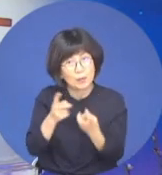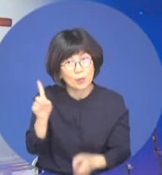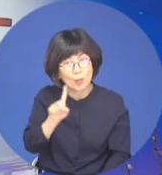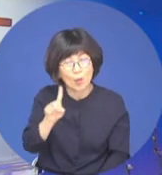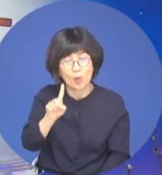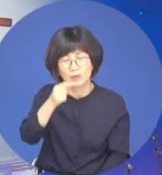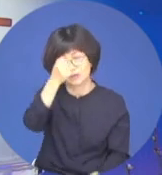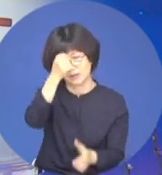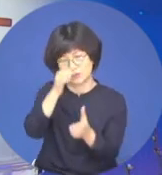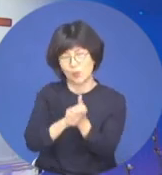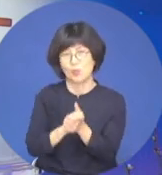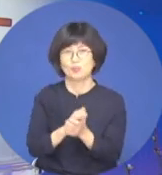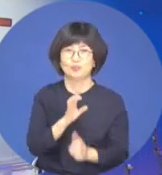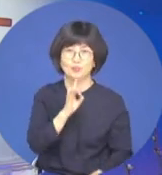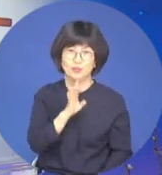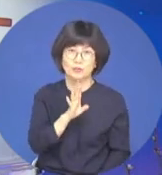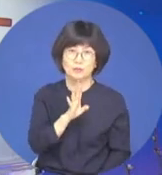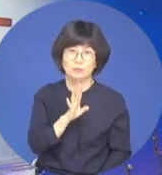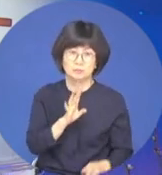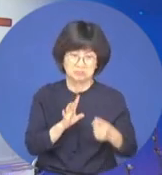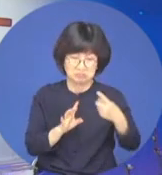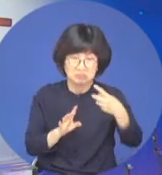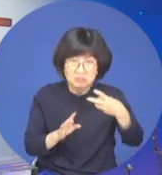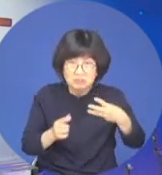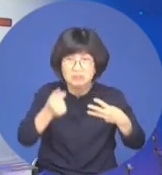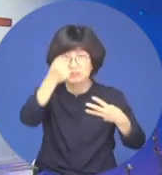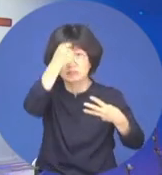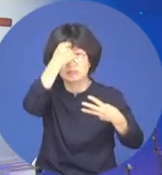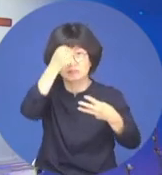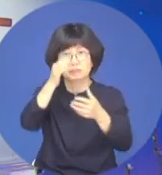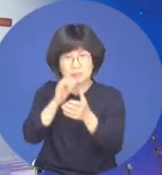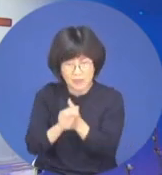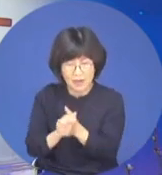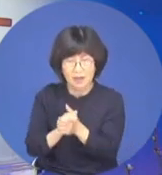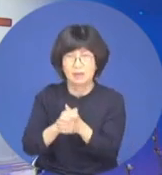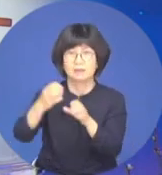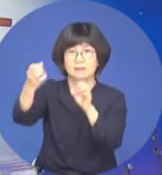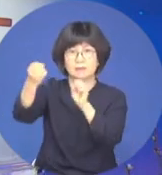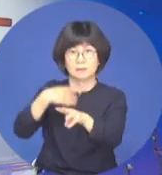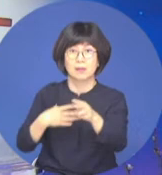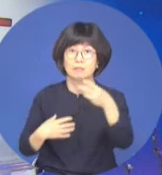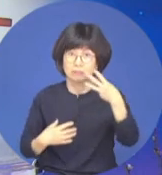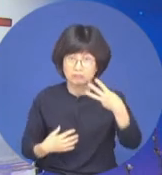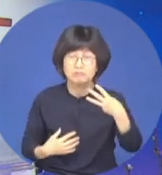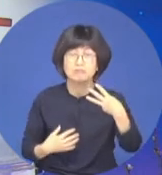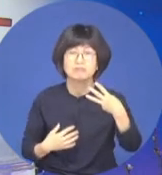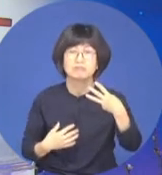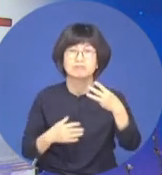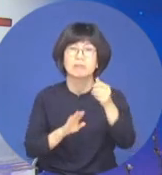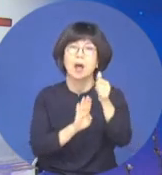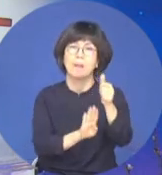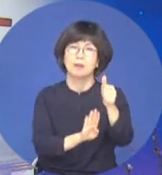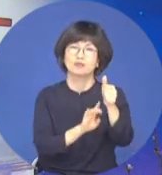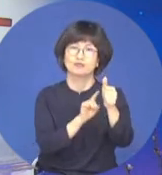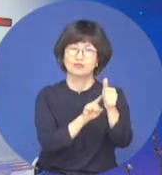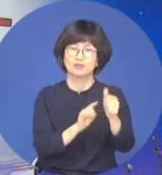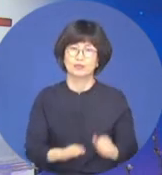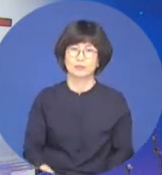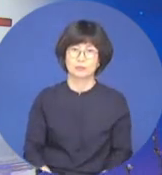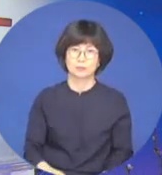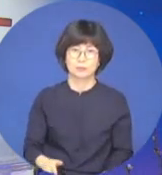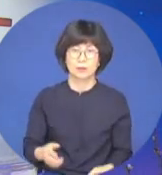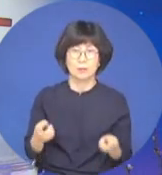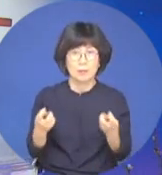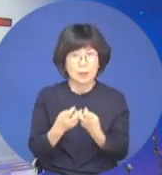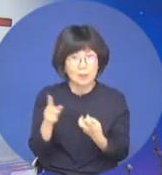번의 기도에 세 번의 응답으로 말씀을 주신 말씀이 하박국이에요. 그러니까 중심이 뭡니까? 기도하는 길밖에